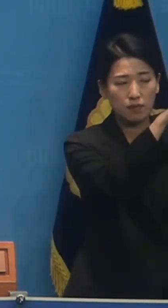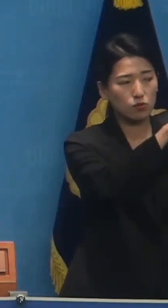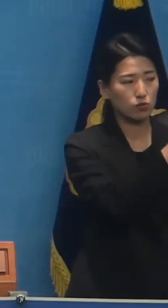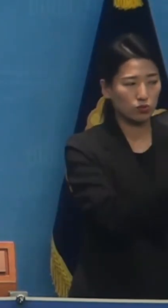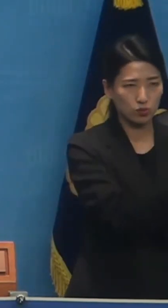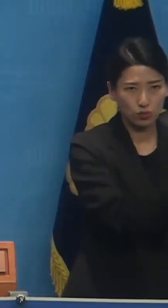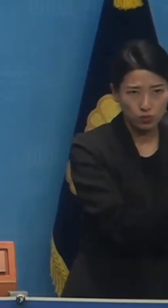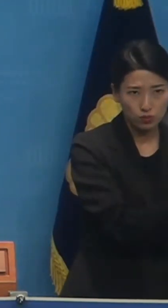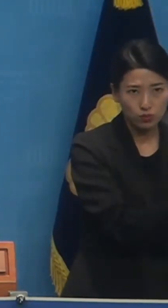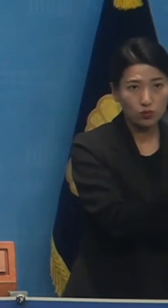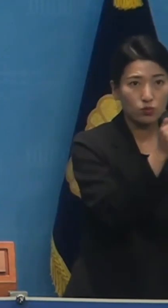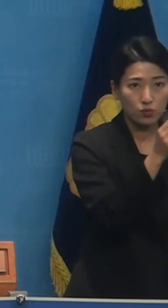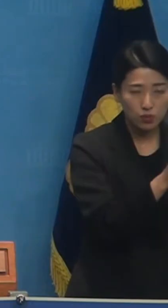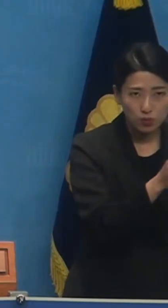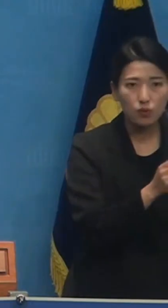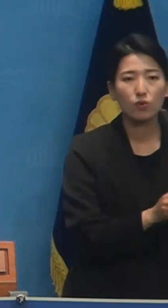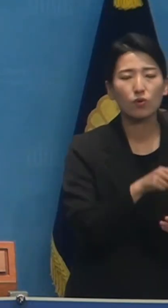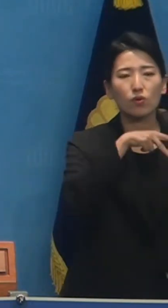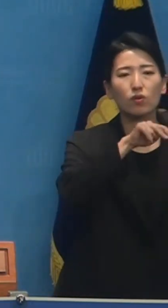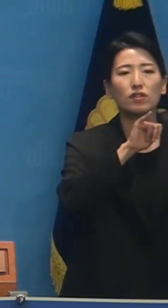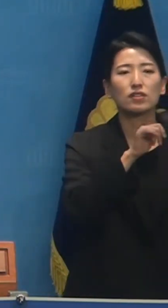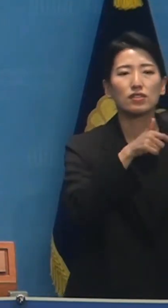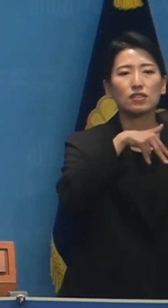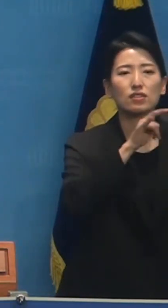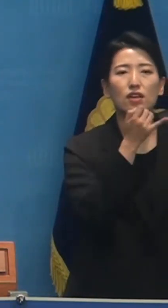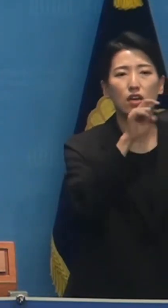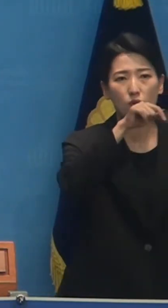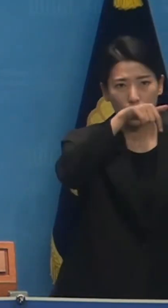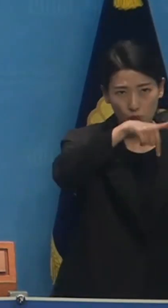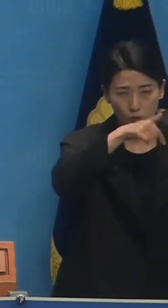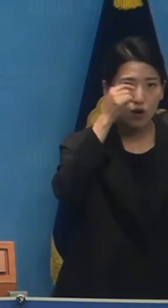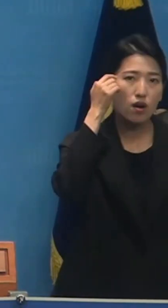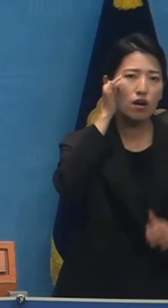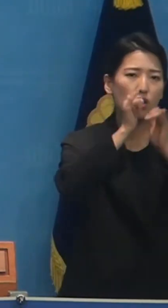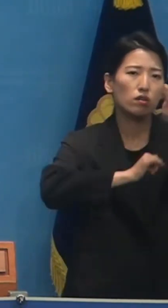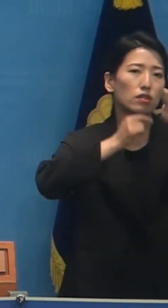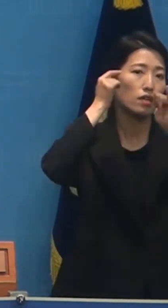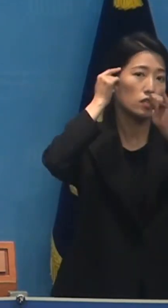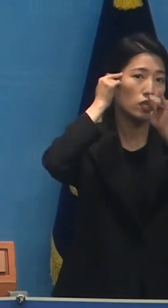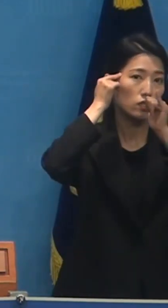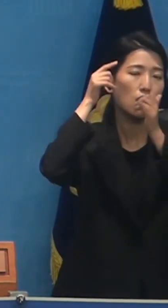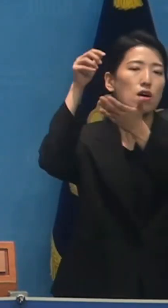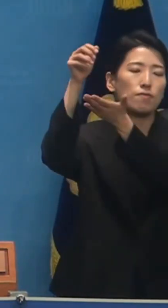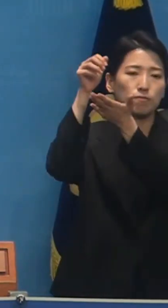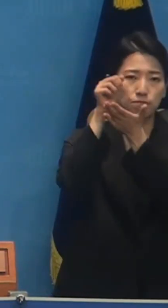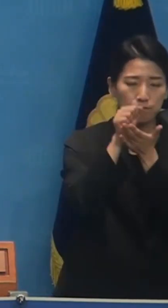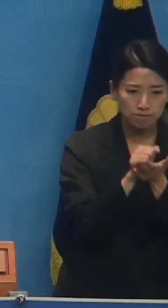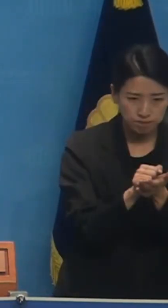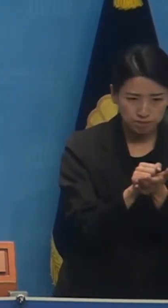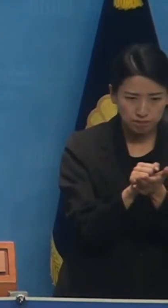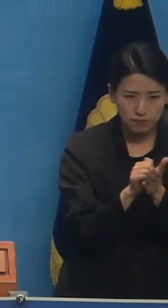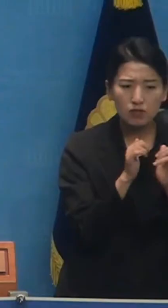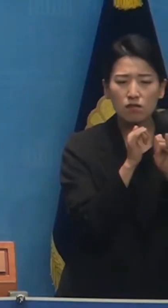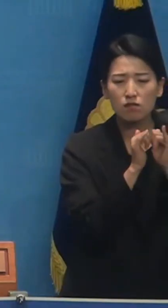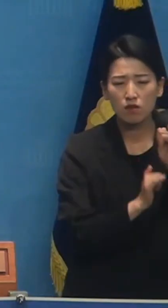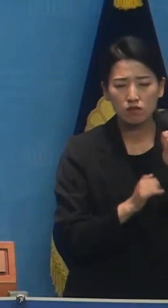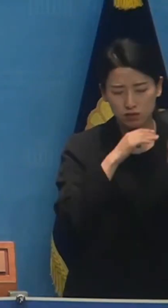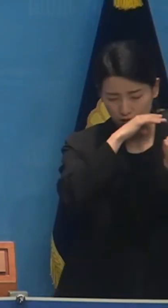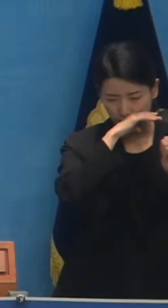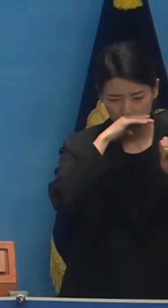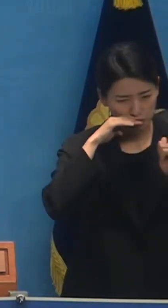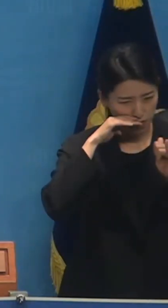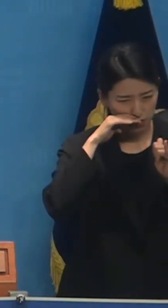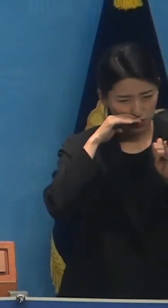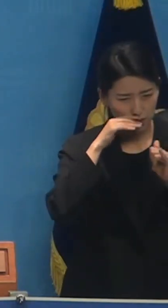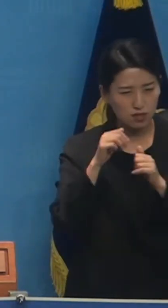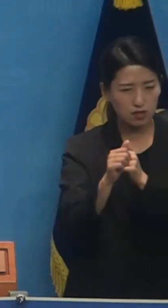후손과 단재 신채호 선생님의 역사관을 승계하고 역사의 독립과 바른 역사